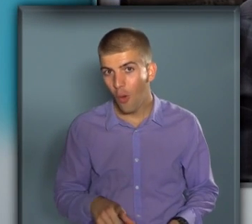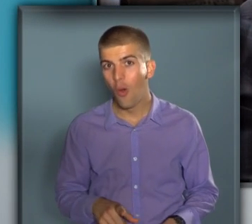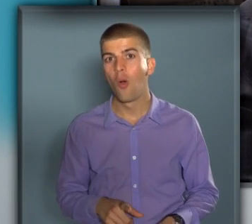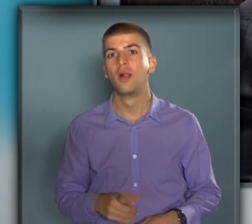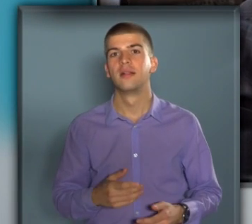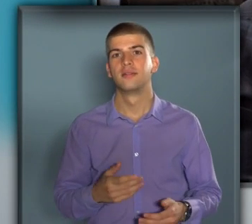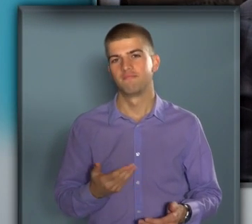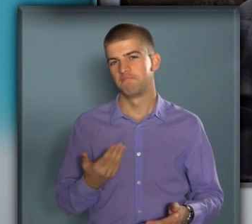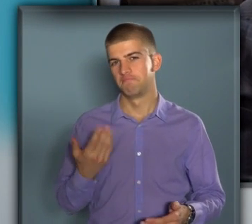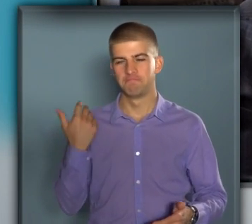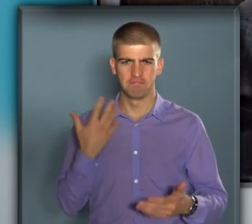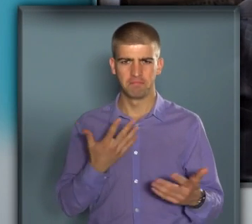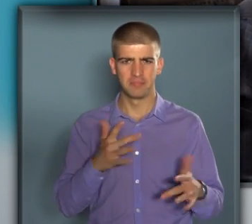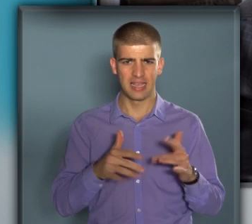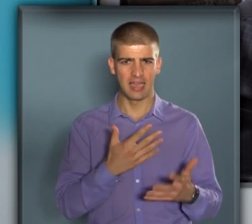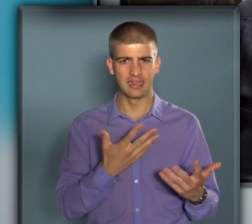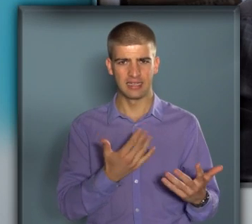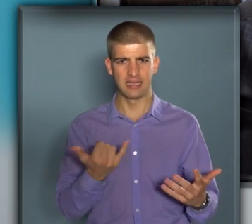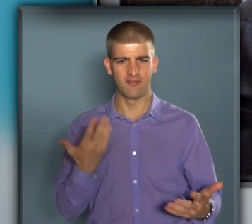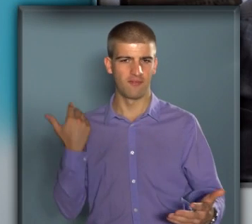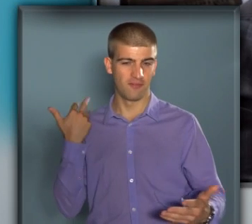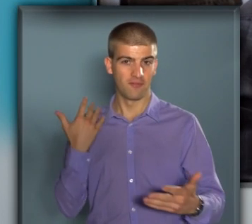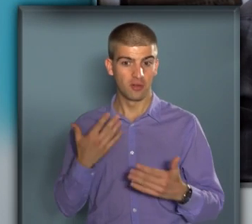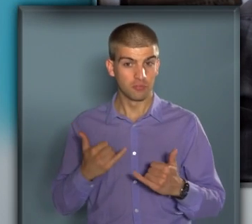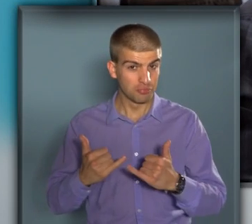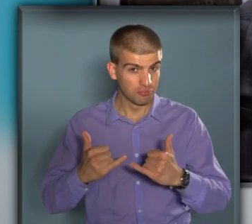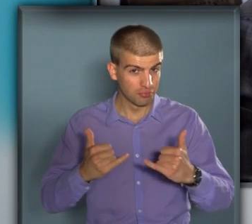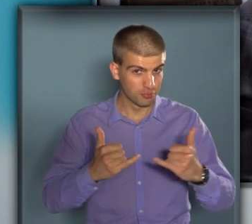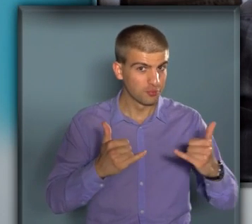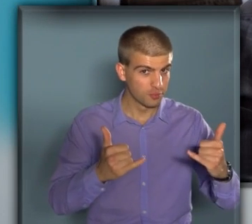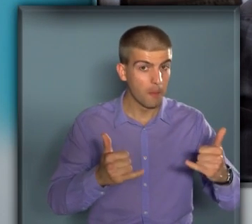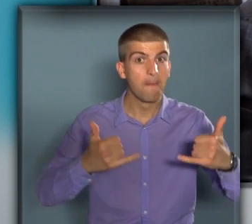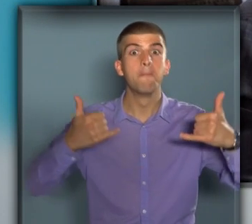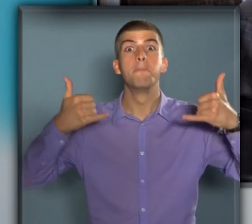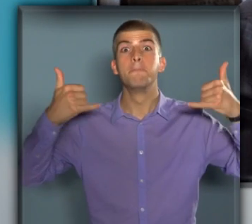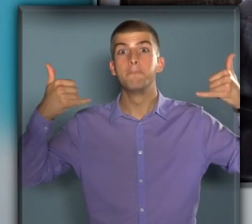az előző rendszerben mesterségesen